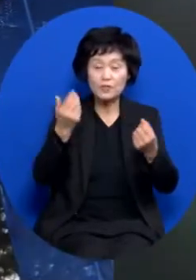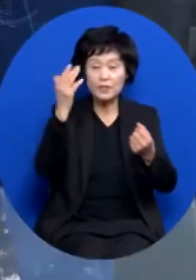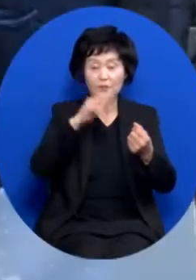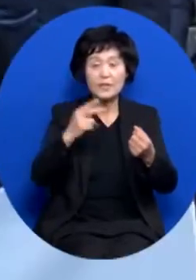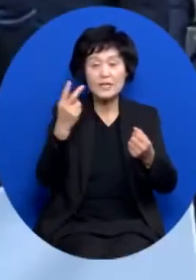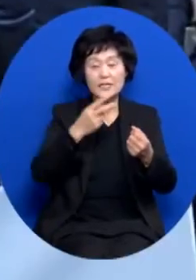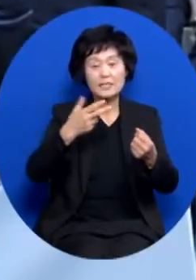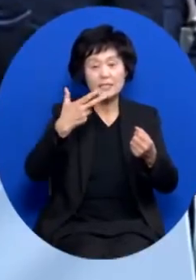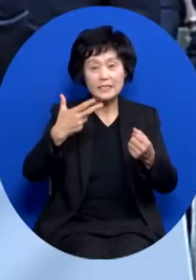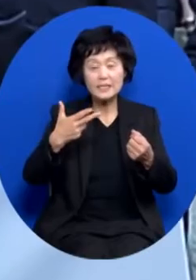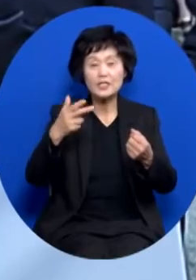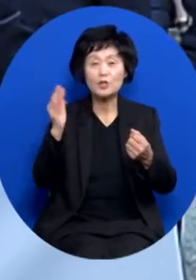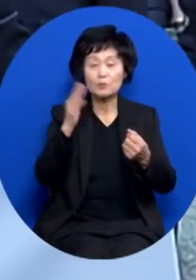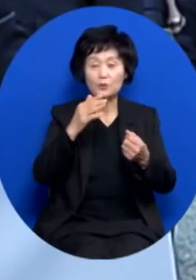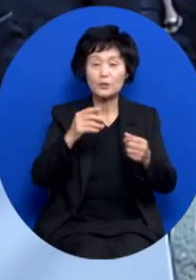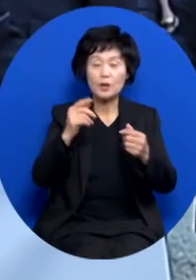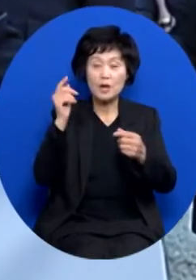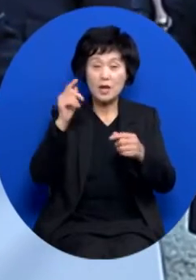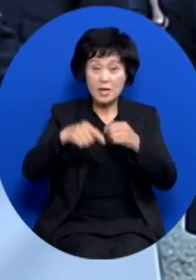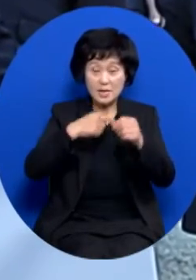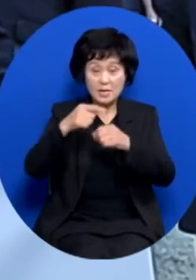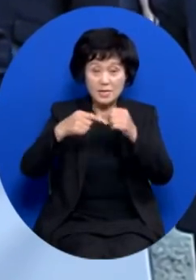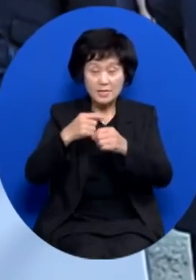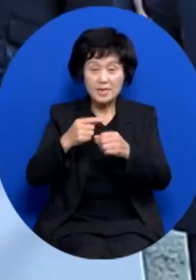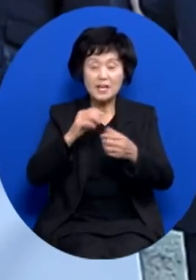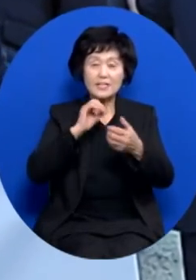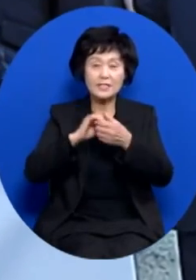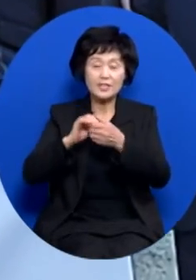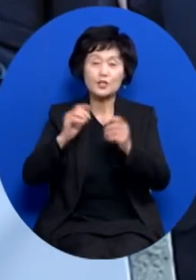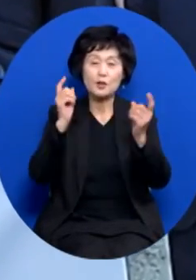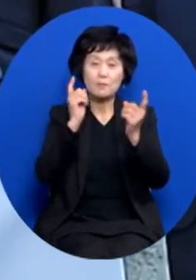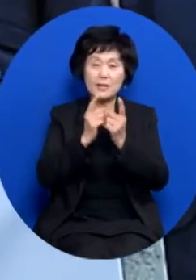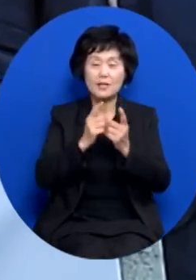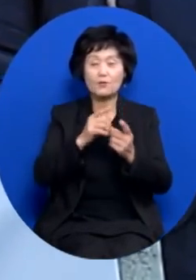2007년부터 매년 연속 회의 등을 통해 정기적 만남을 이어가고 있습니다